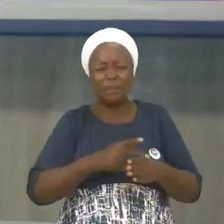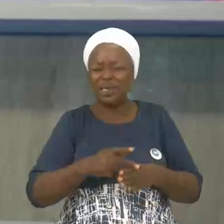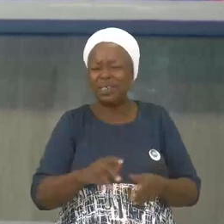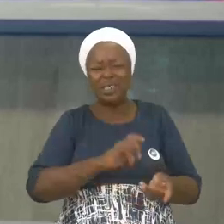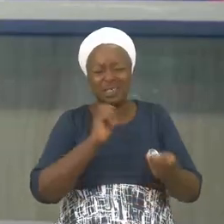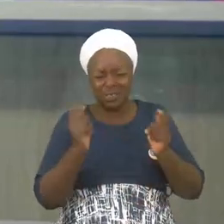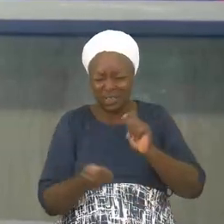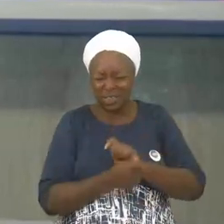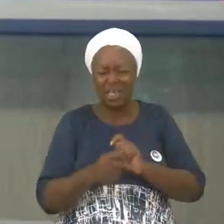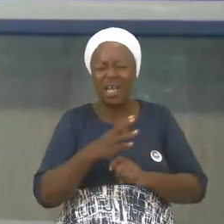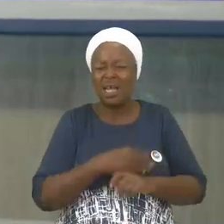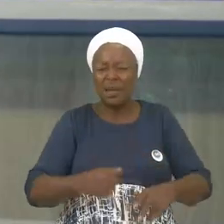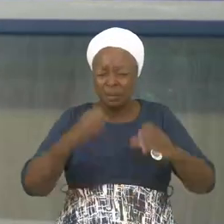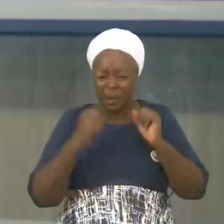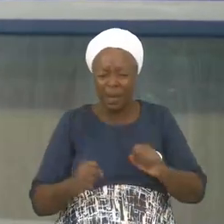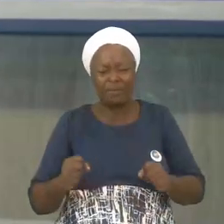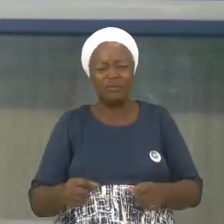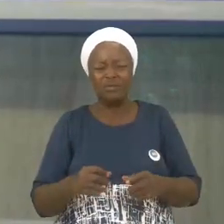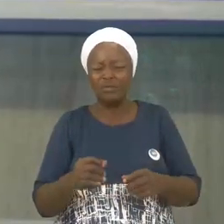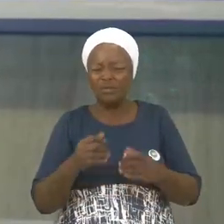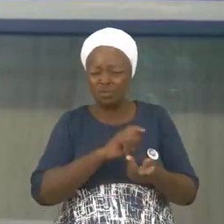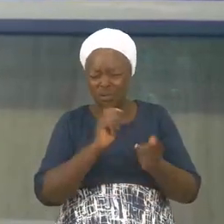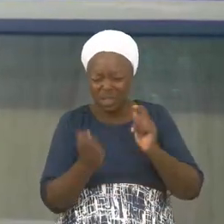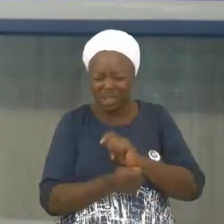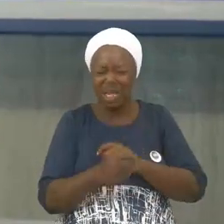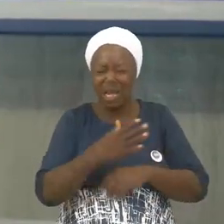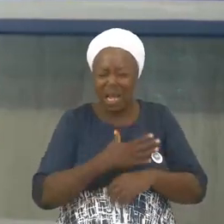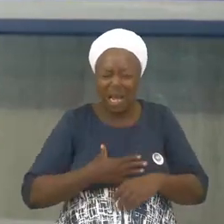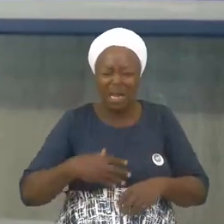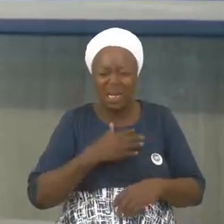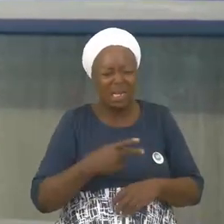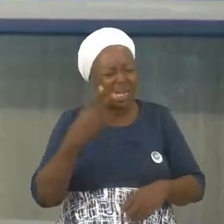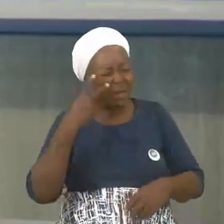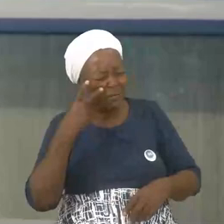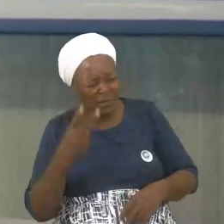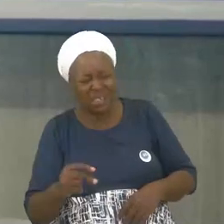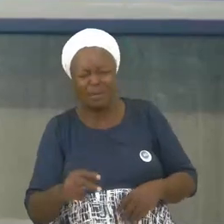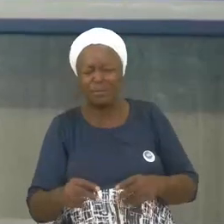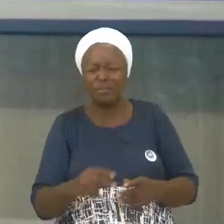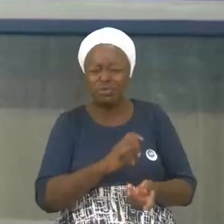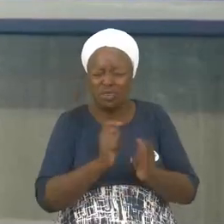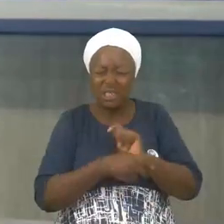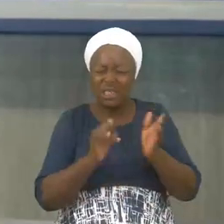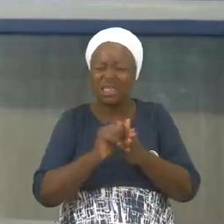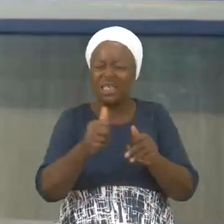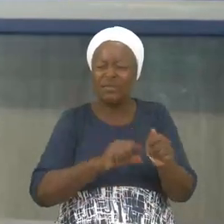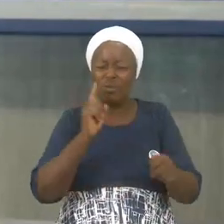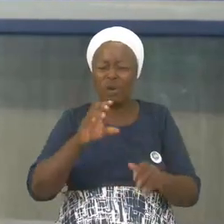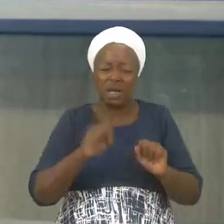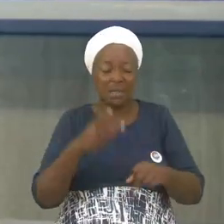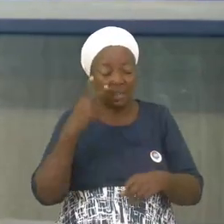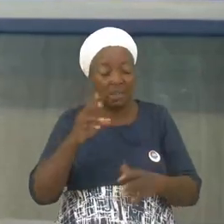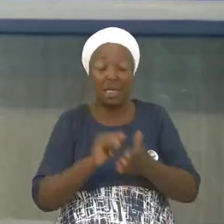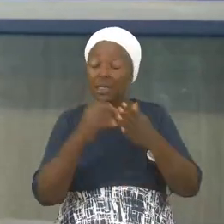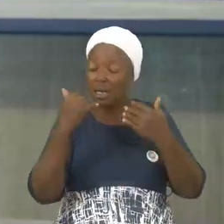maintenant. Et qu'il y ait un changement pratique, qu'il y ait un changement puissant et un